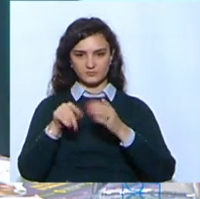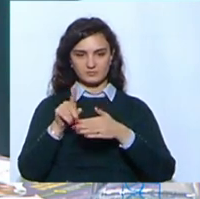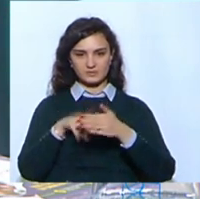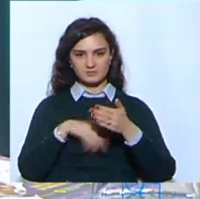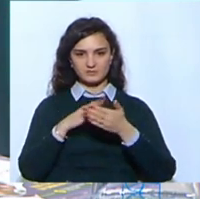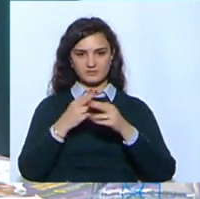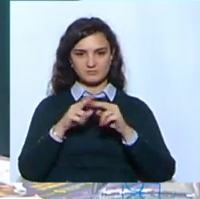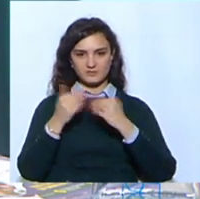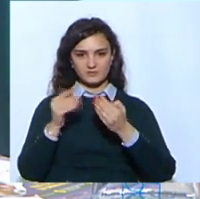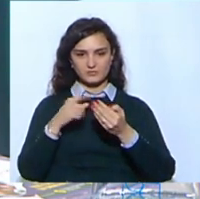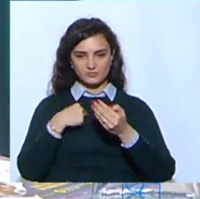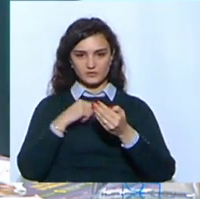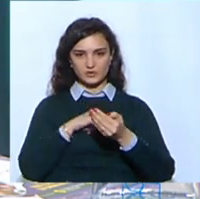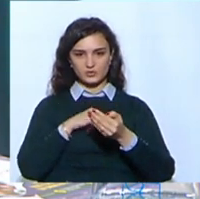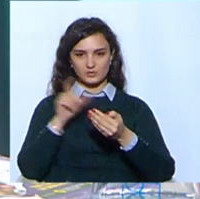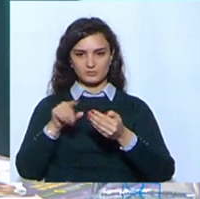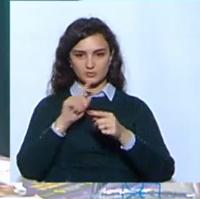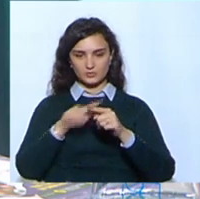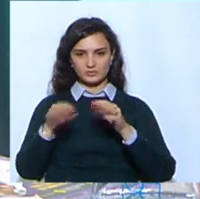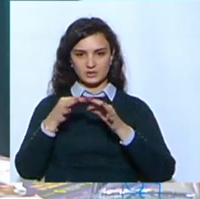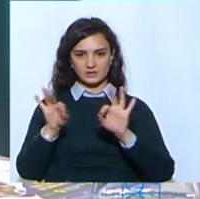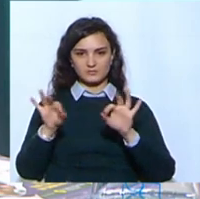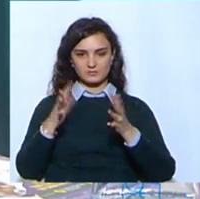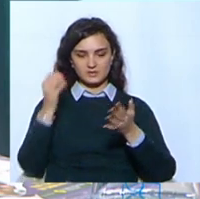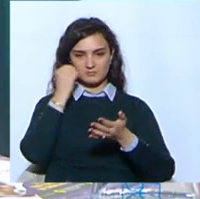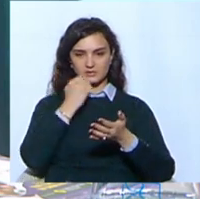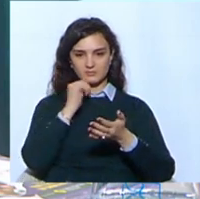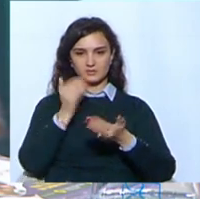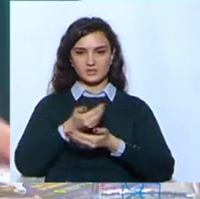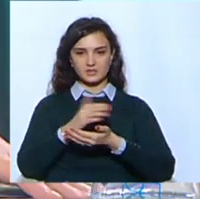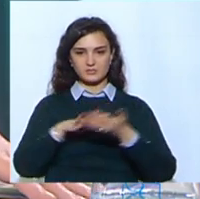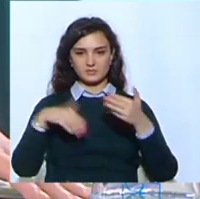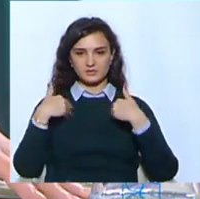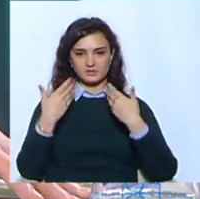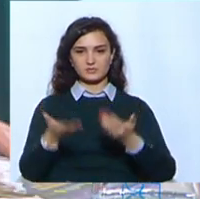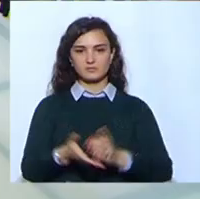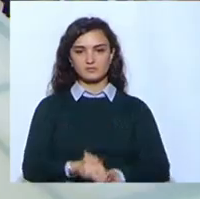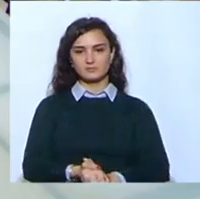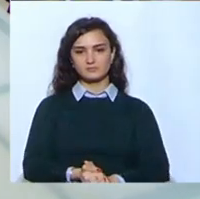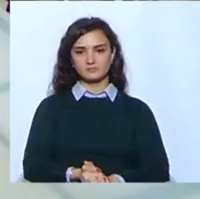იმედი გვაქვს იმისათვის, რომ ჩვენი კოლეგა დროულად გათავისუფლდეს. ნახვამდის დღე, გზობას გისურვებთ.